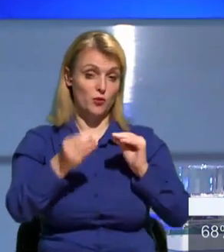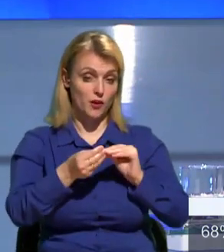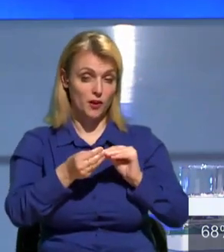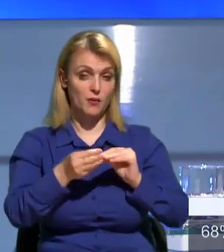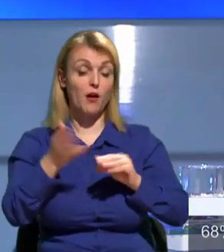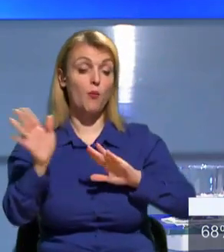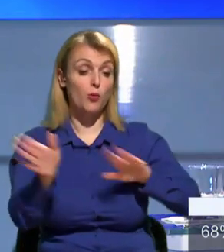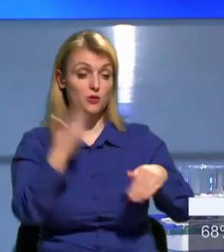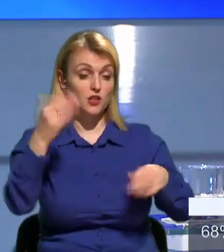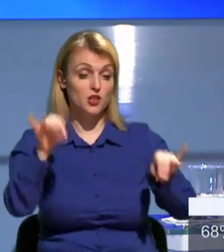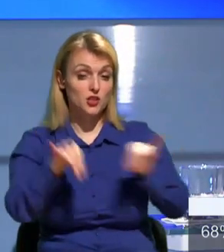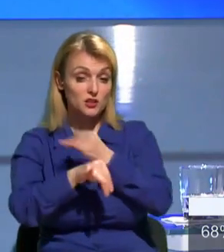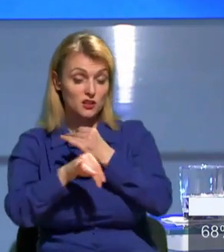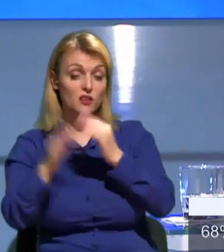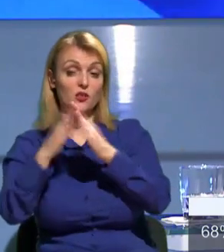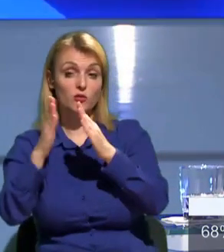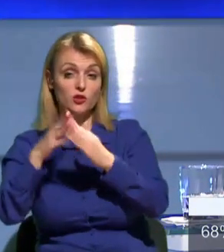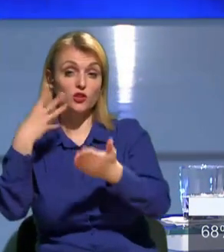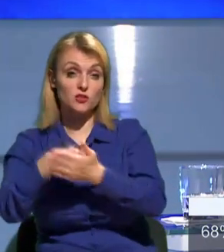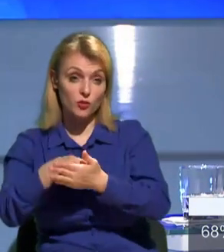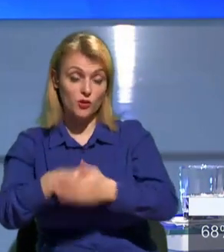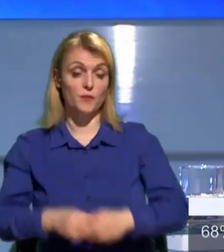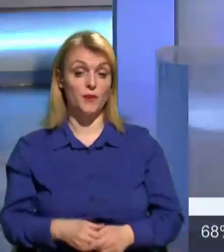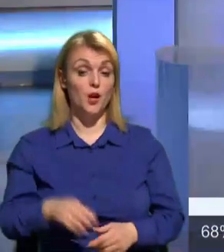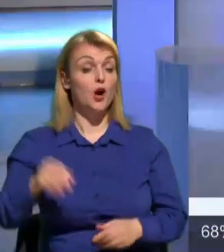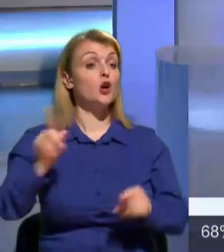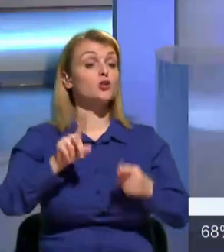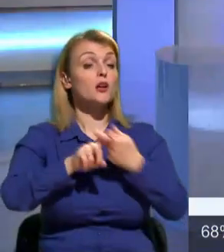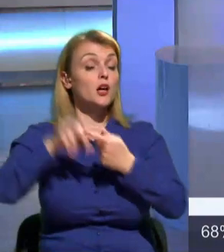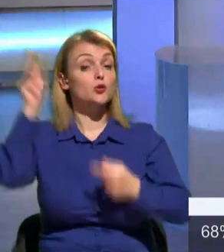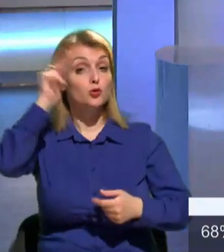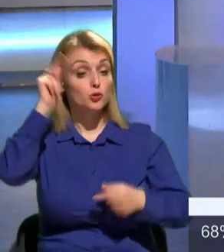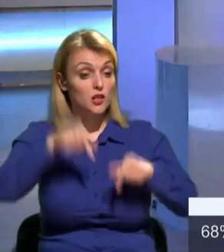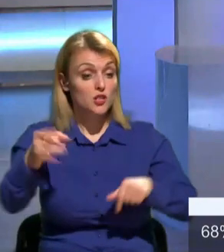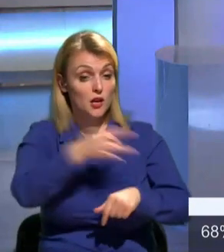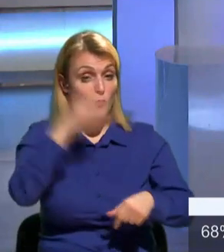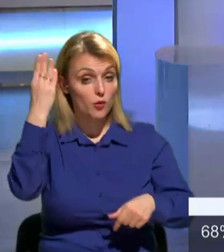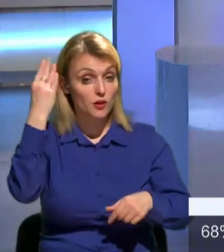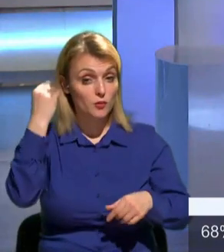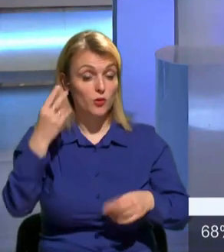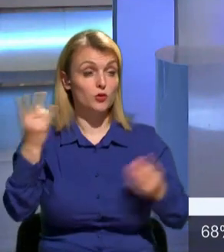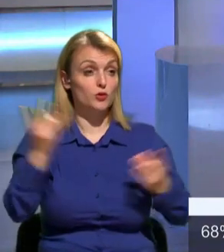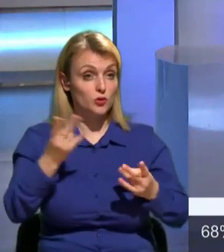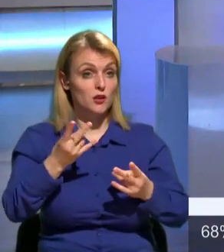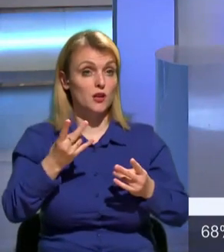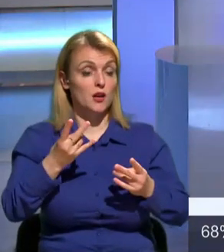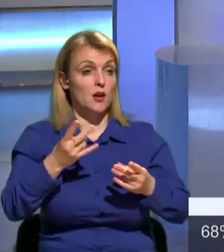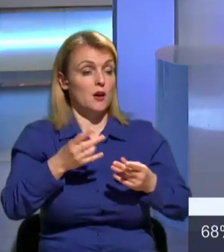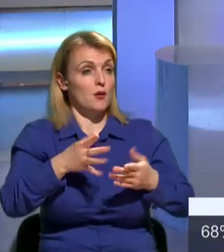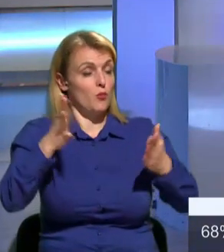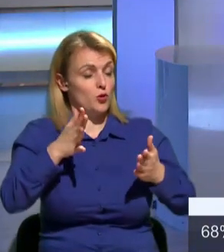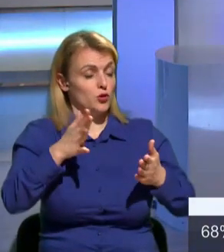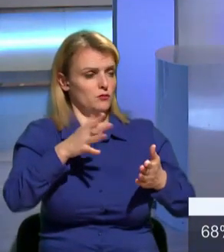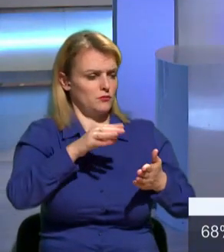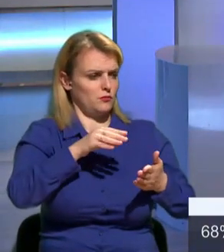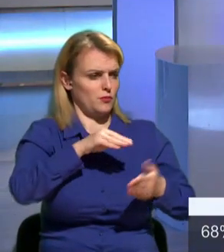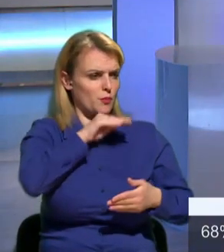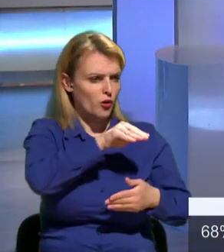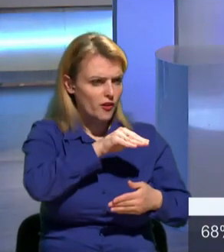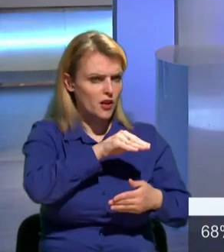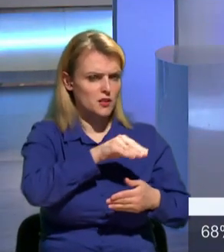aibă casa lor. Unde trăim? Cu studiile în Republica Moldova, noi trebuie să punem accentul pe profesiile, pe specialitățile care